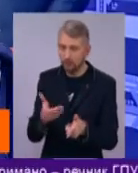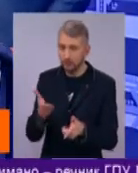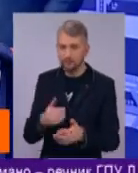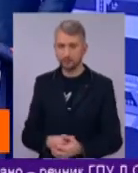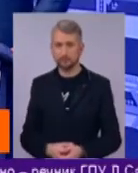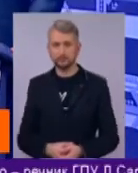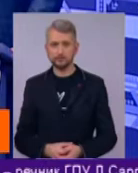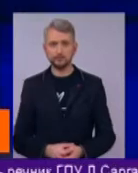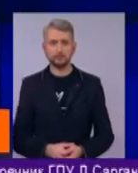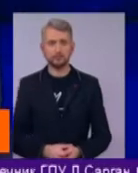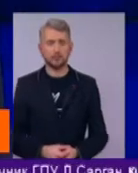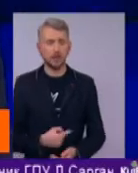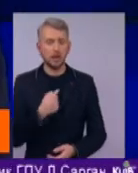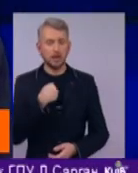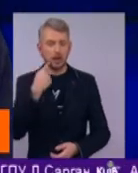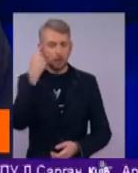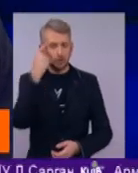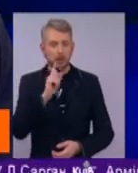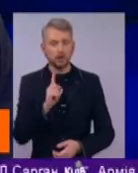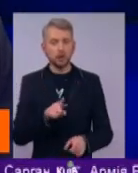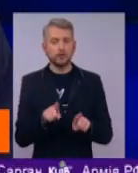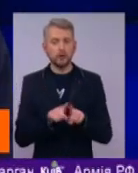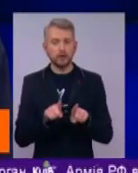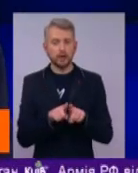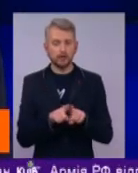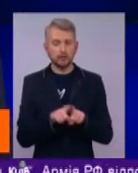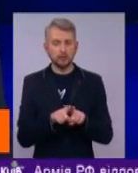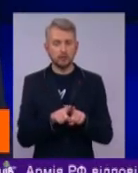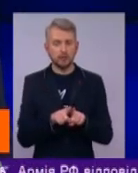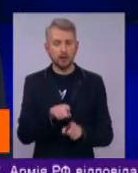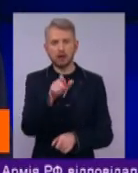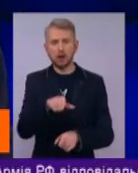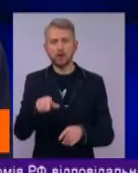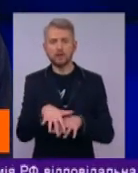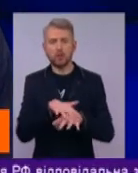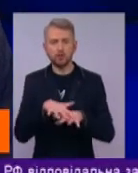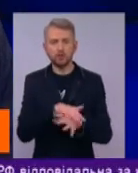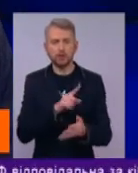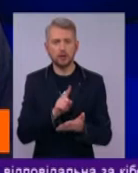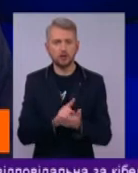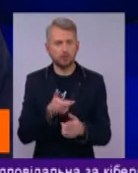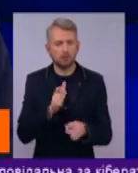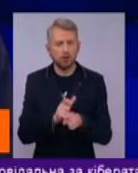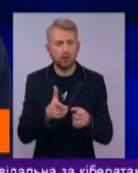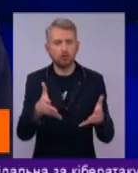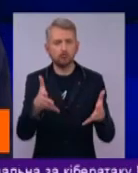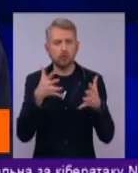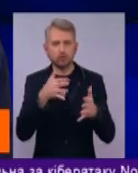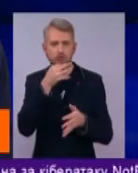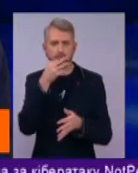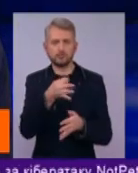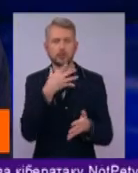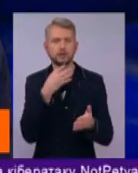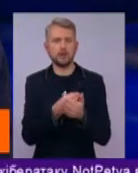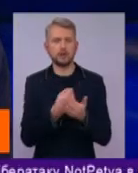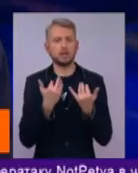Валерію? Я думаю, что все-таки гражданское общество должно более четко сформулировать свои